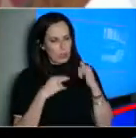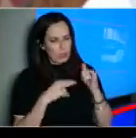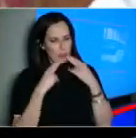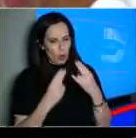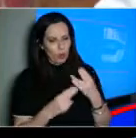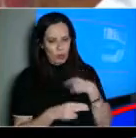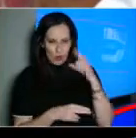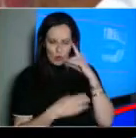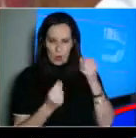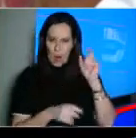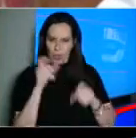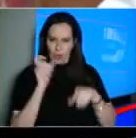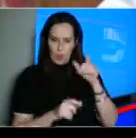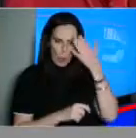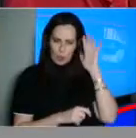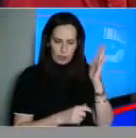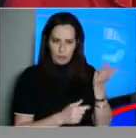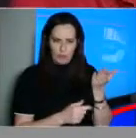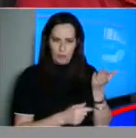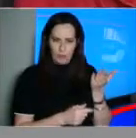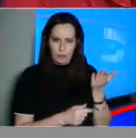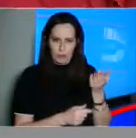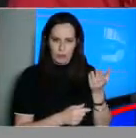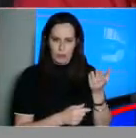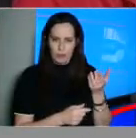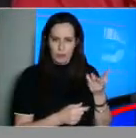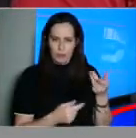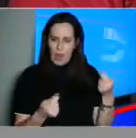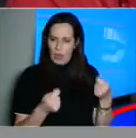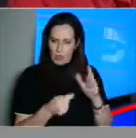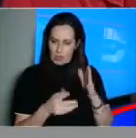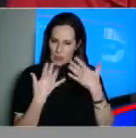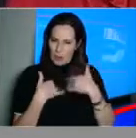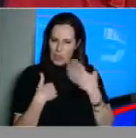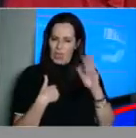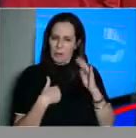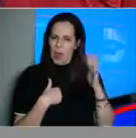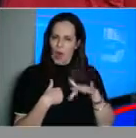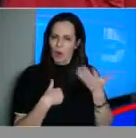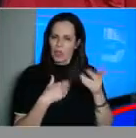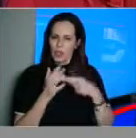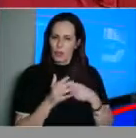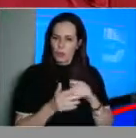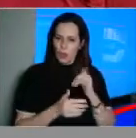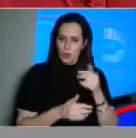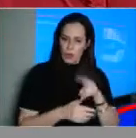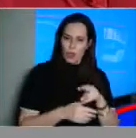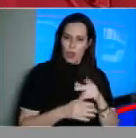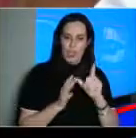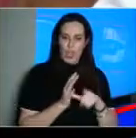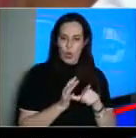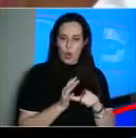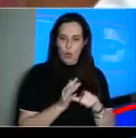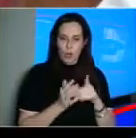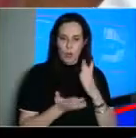שאנחנו רוצים לעשות. אני חושבת שהרבה אנשים לא מכירים את האמצעים השיתופיים וכולי. את יכולה טיפה לפרט, לתת לנו דוגמאות? קודם כל, יש טכנולוגיות